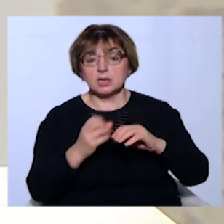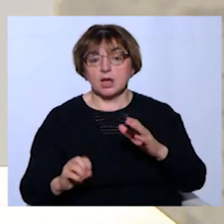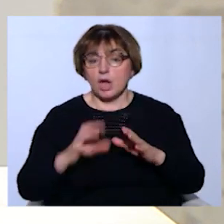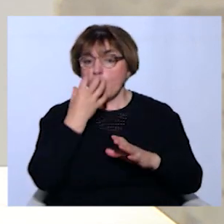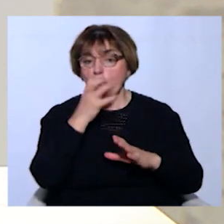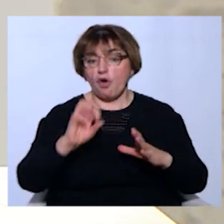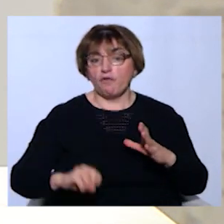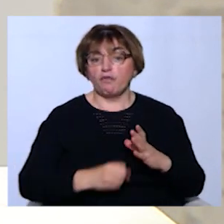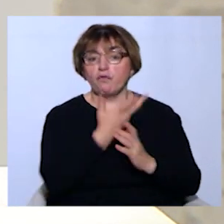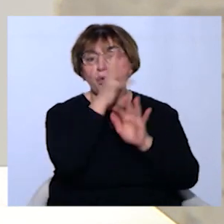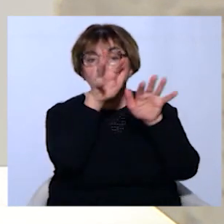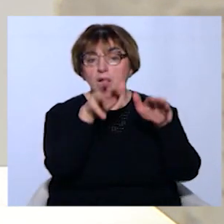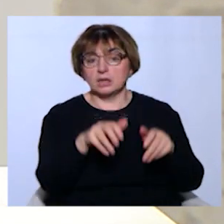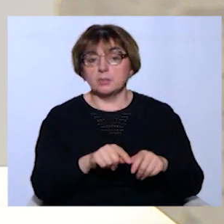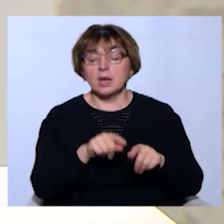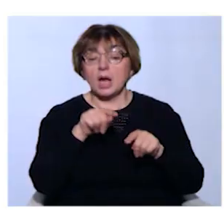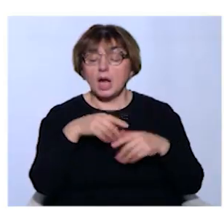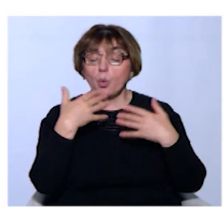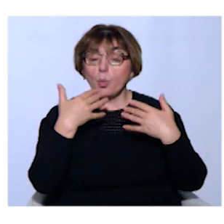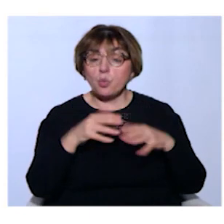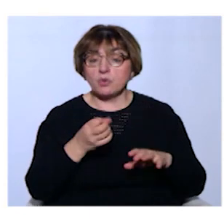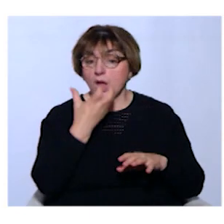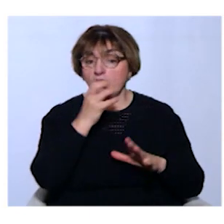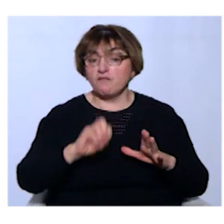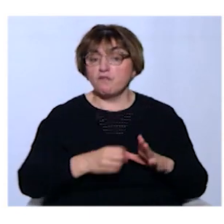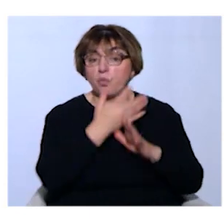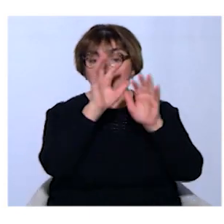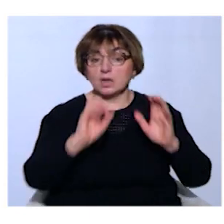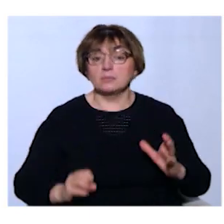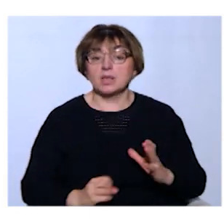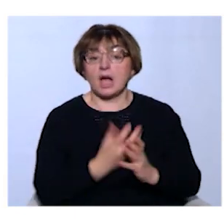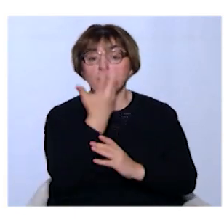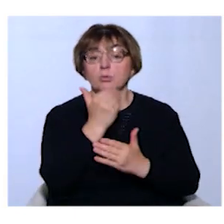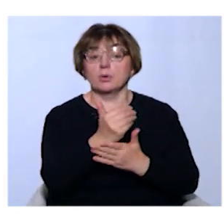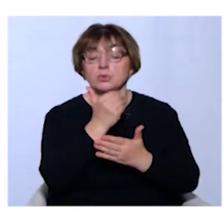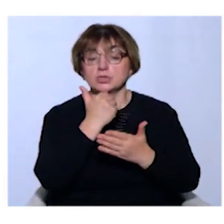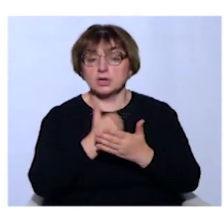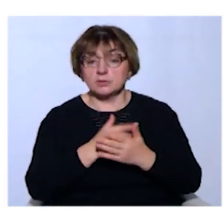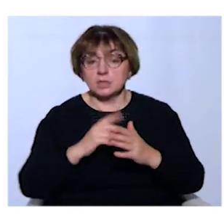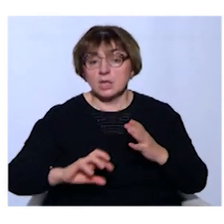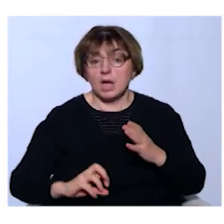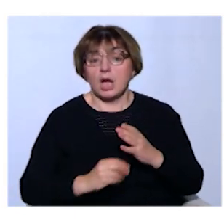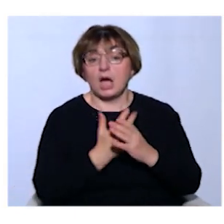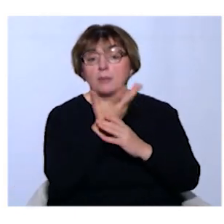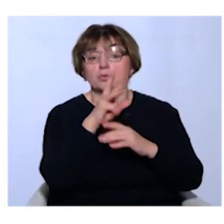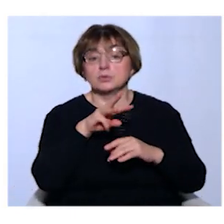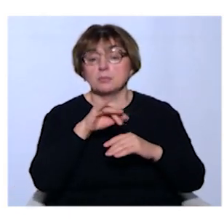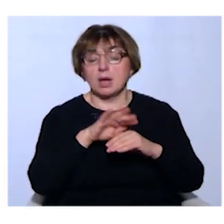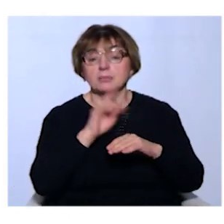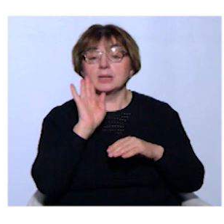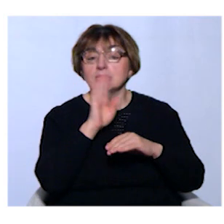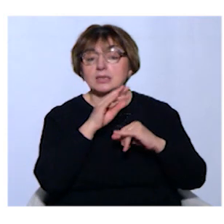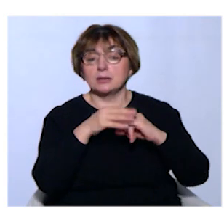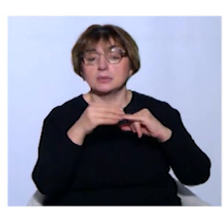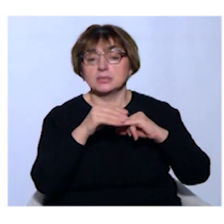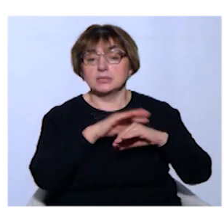ვულკანები, ხო? ვულკანების ამოფრქვევის შედეგად ეს გავარვარებული მაგმა ამოდის დედამიწის ზედაპირზე. ასეთ